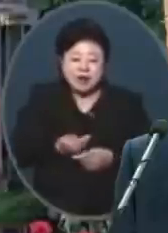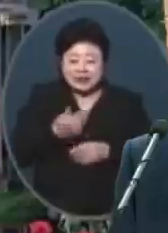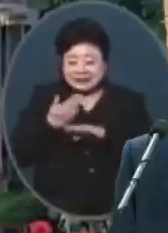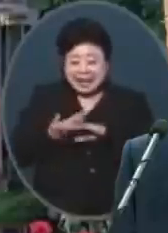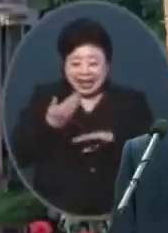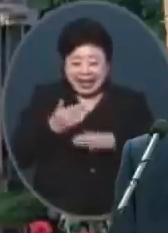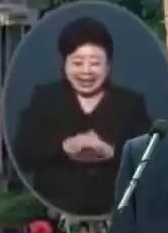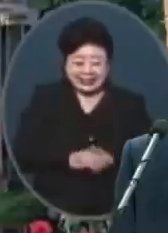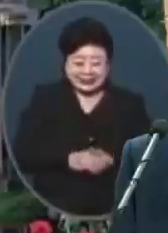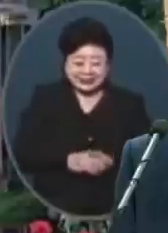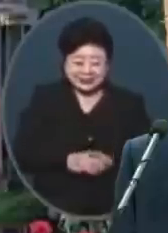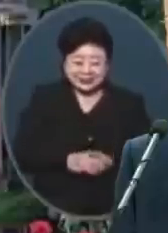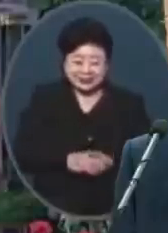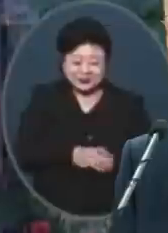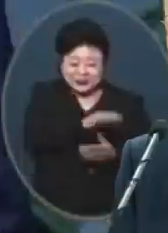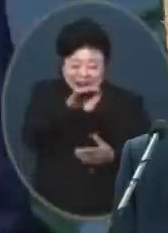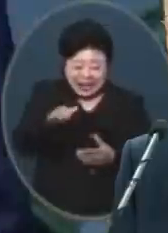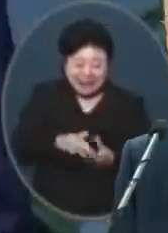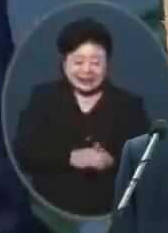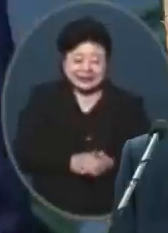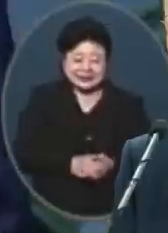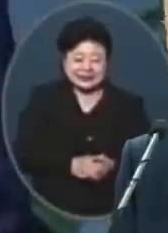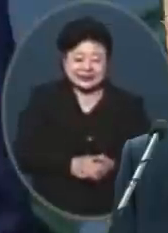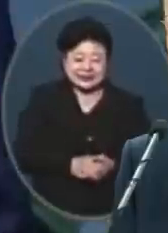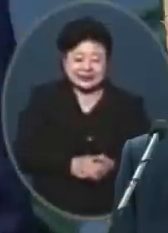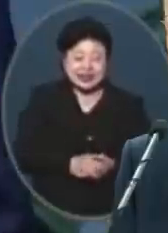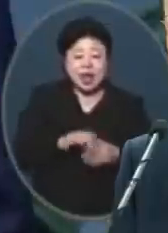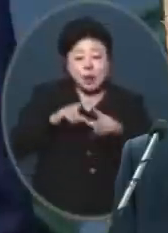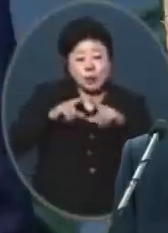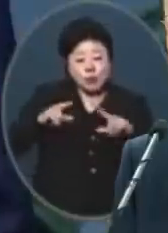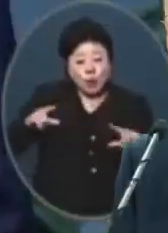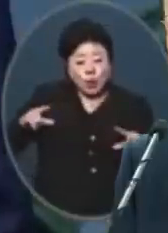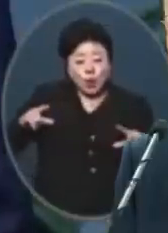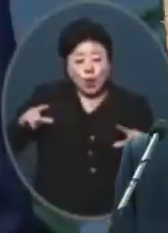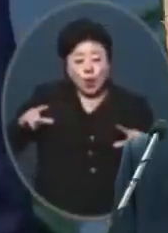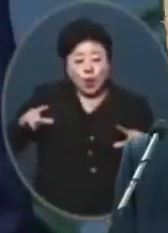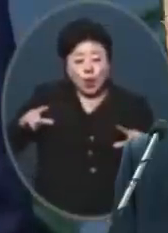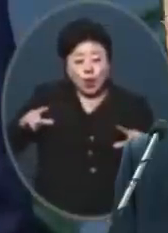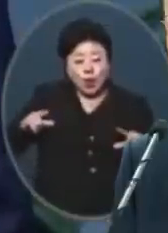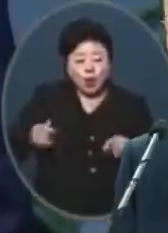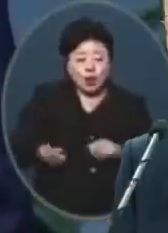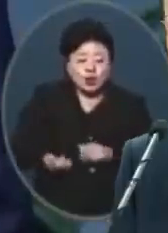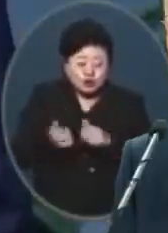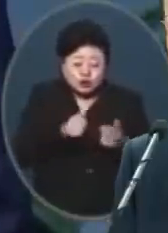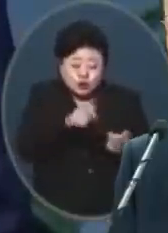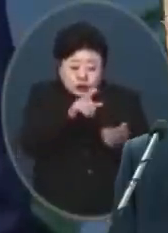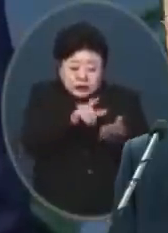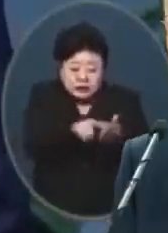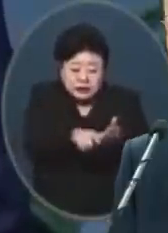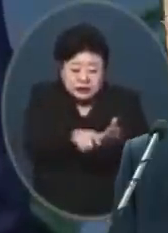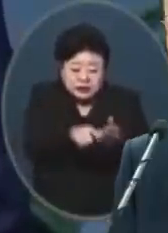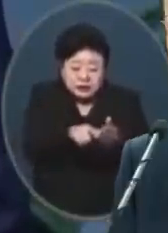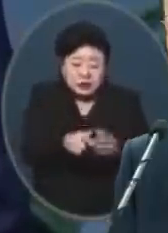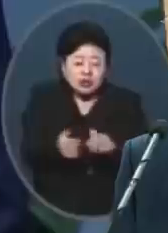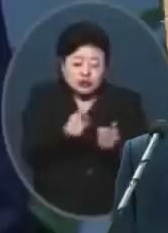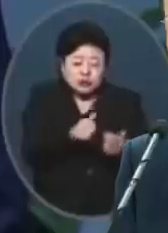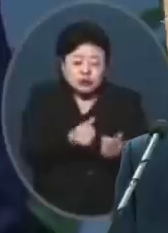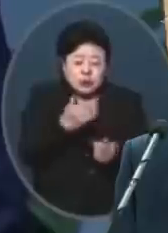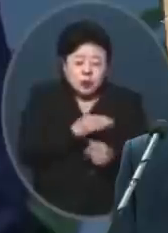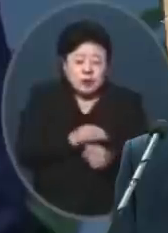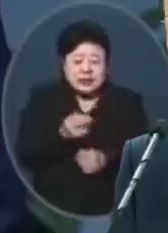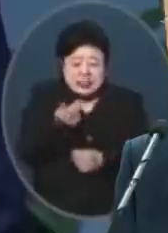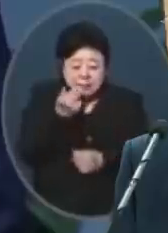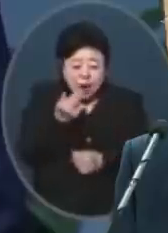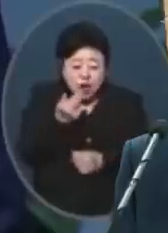있습니다 그러므로 우리가 보통 죽을 때 죽는